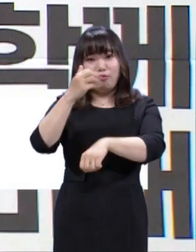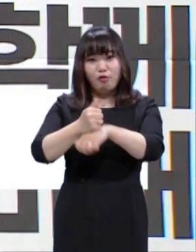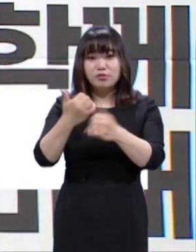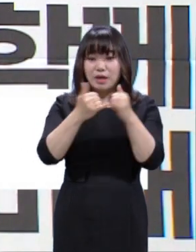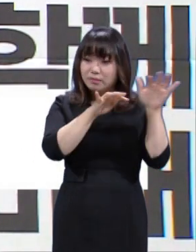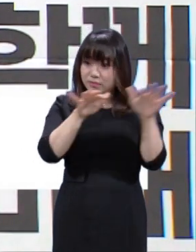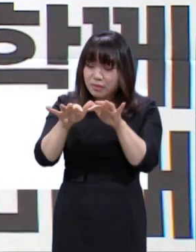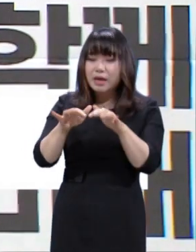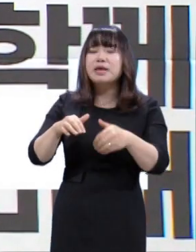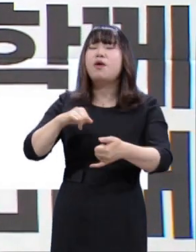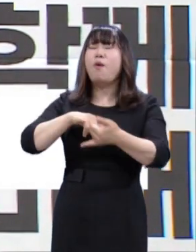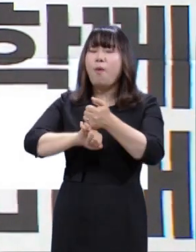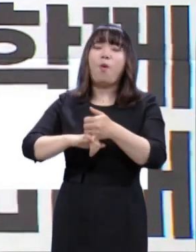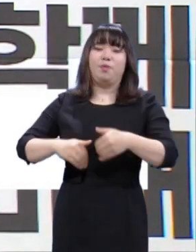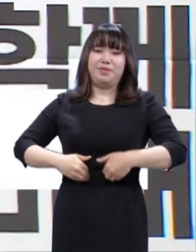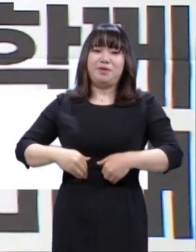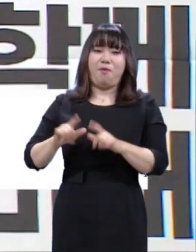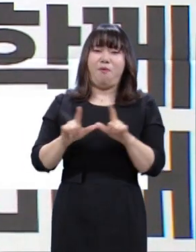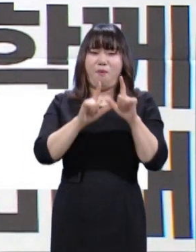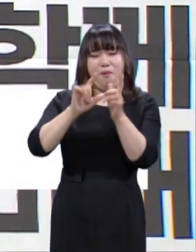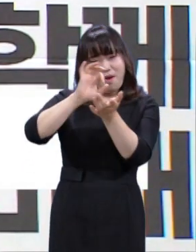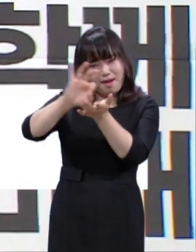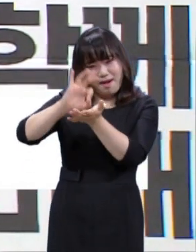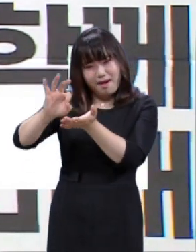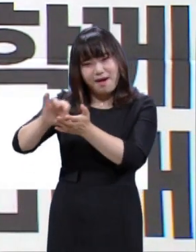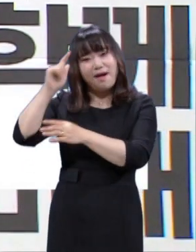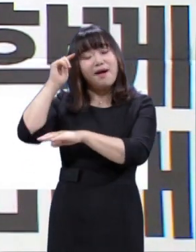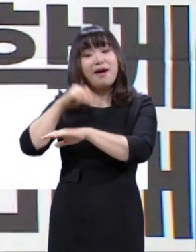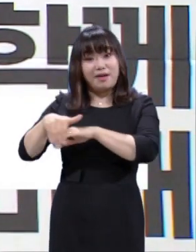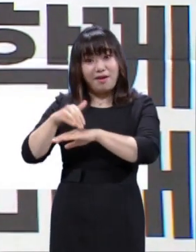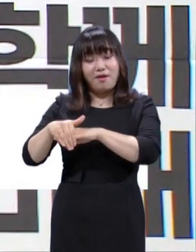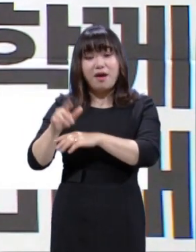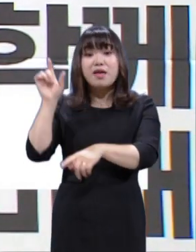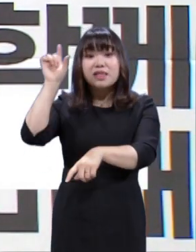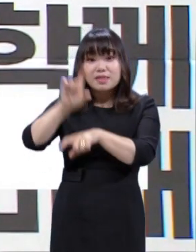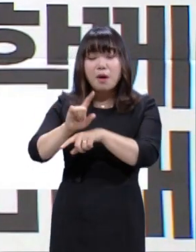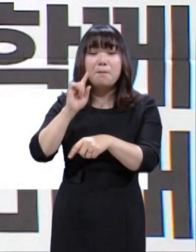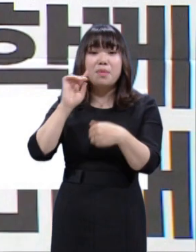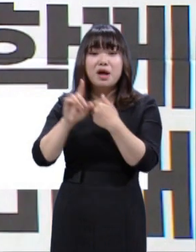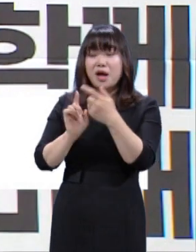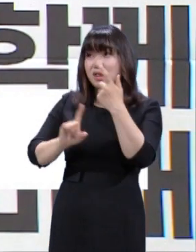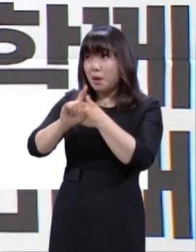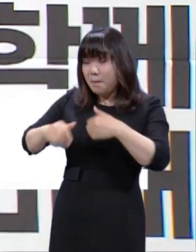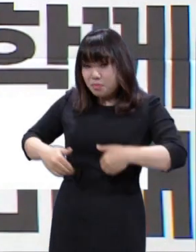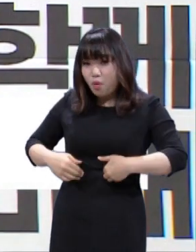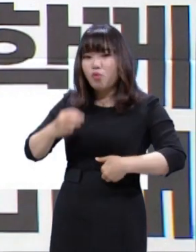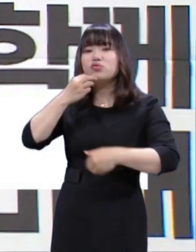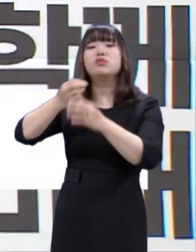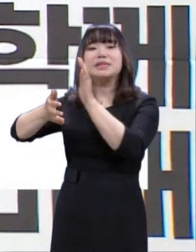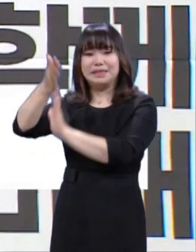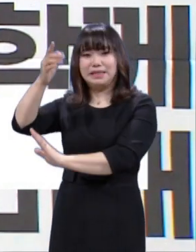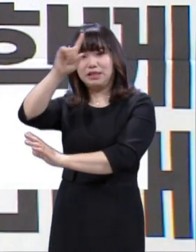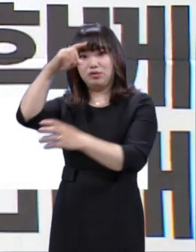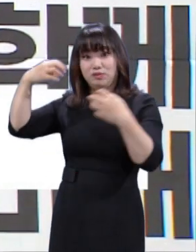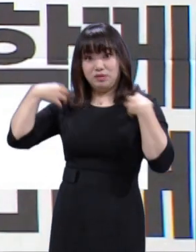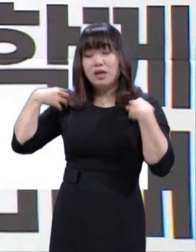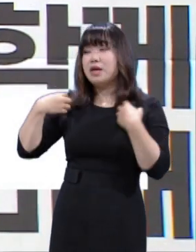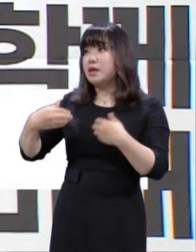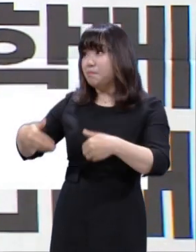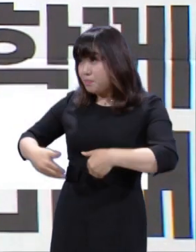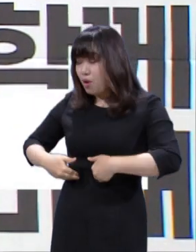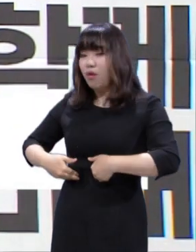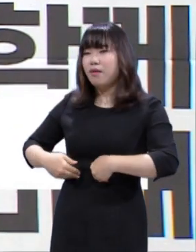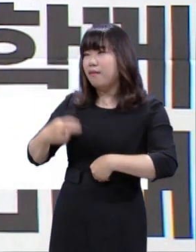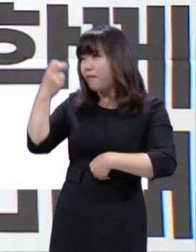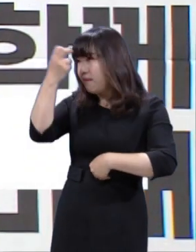정말 필요한 예산으로 도봉구를 운영해야 합니다. 아울러 지원받을 수 있는 서울 시비와 국비들을